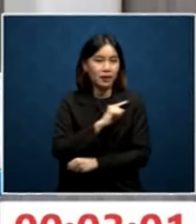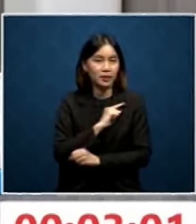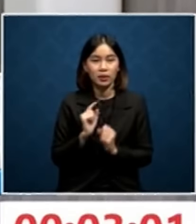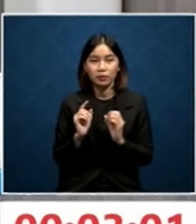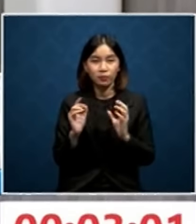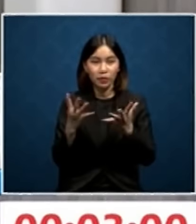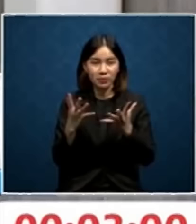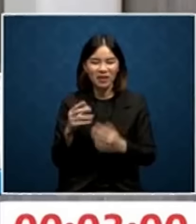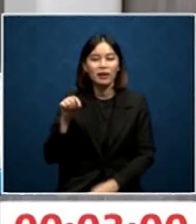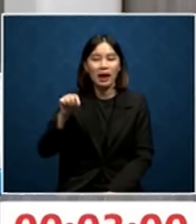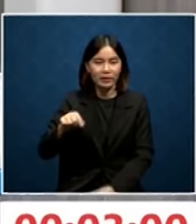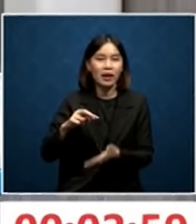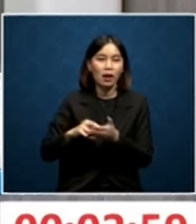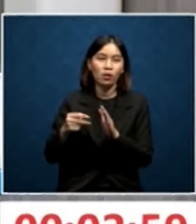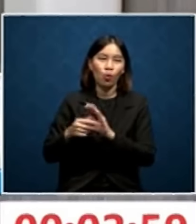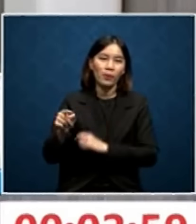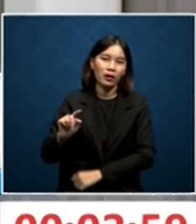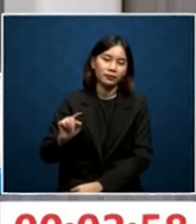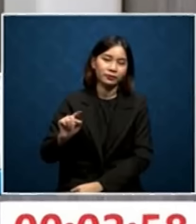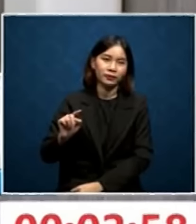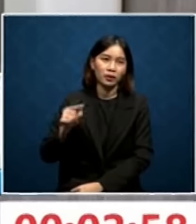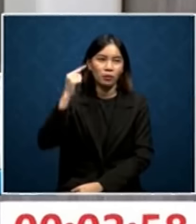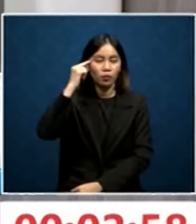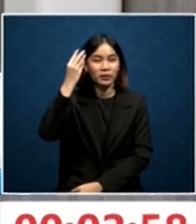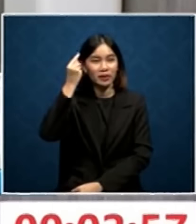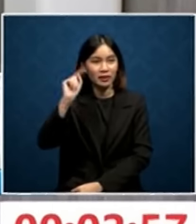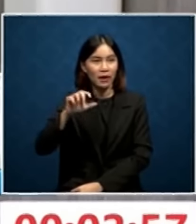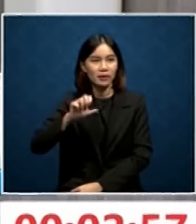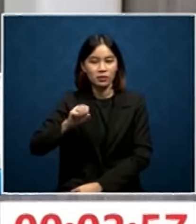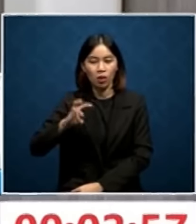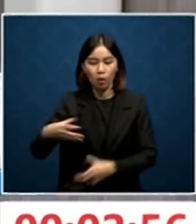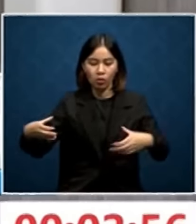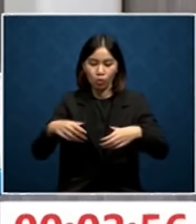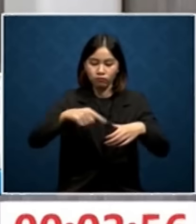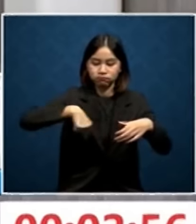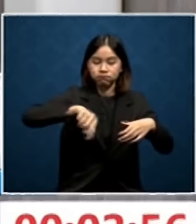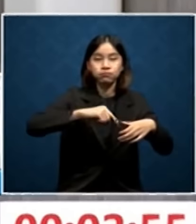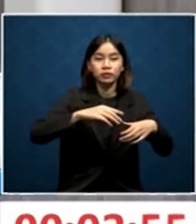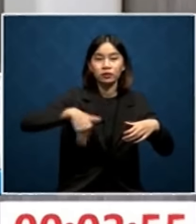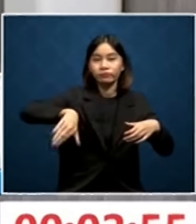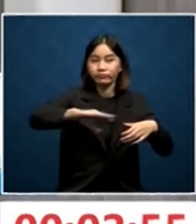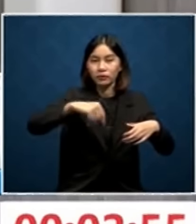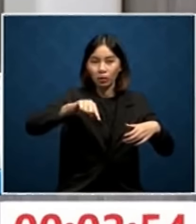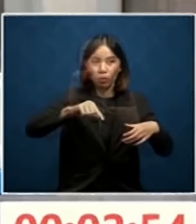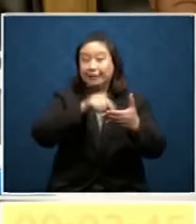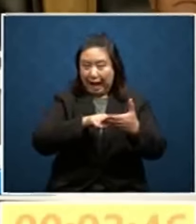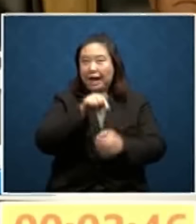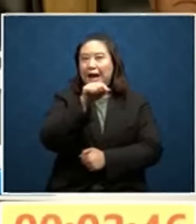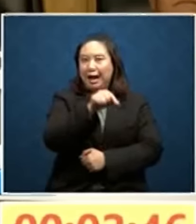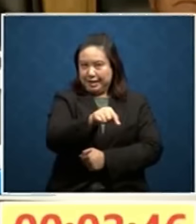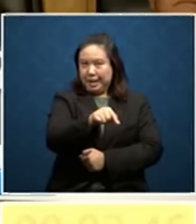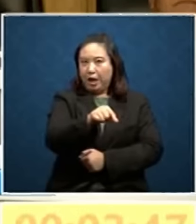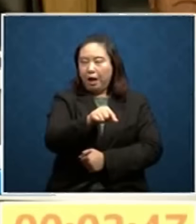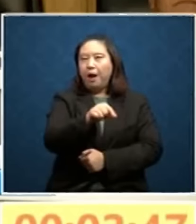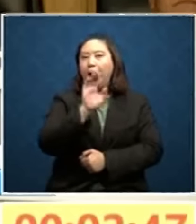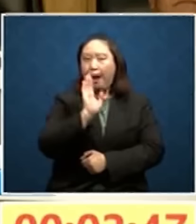ก็ถึงได้มีผลออกมาเสียงข้างมากก็เห็นด้วยให้ตั้งแต่มี 1ท่านนะฮะค่ะ 1ท่านสวน